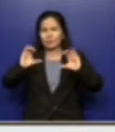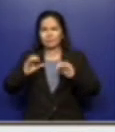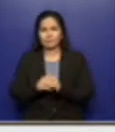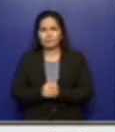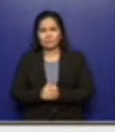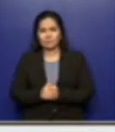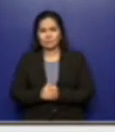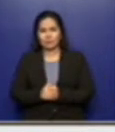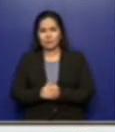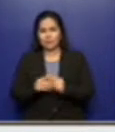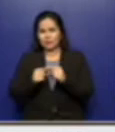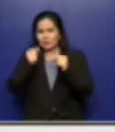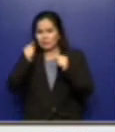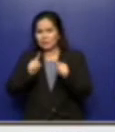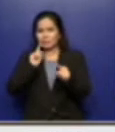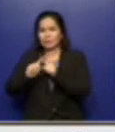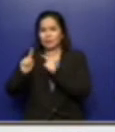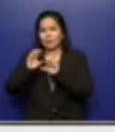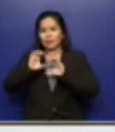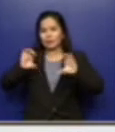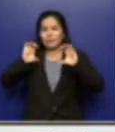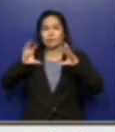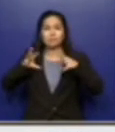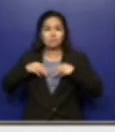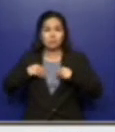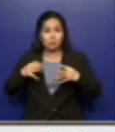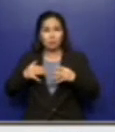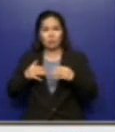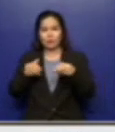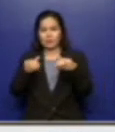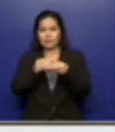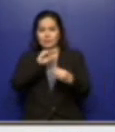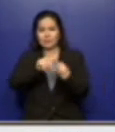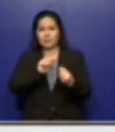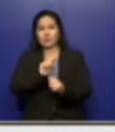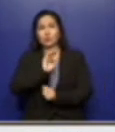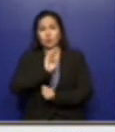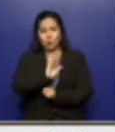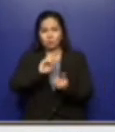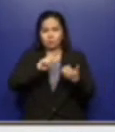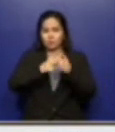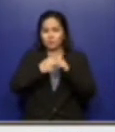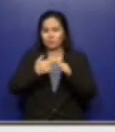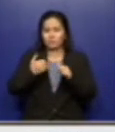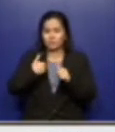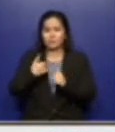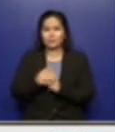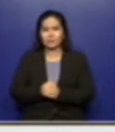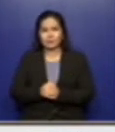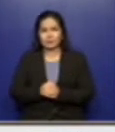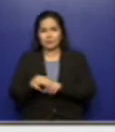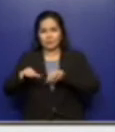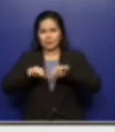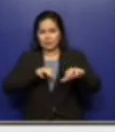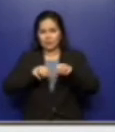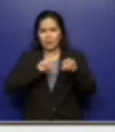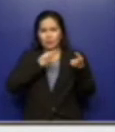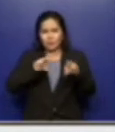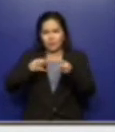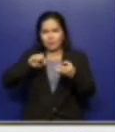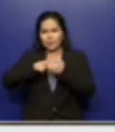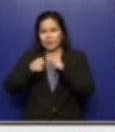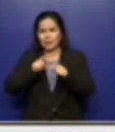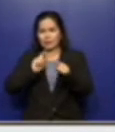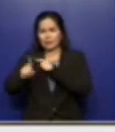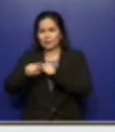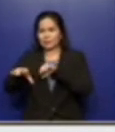ในความจริงว่าทีมเศรษฐกิจของพวกท่านนั้นมีปัญหาและไม่สามารถที่จะแก้ไขปัญหาที่กำลัง